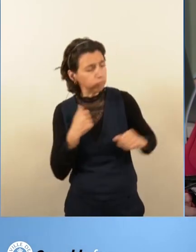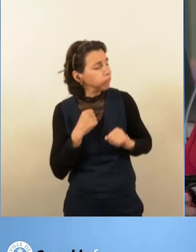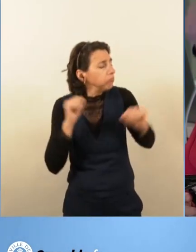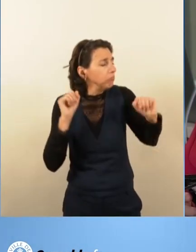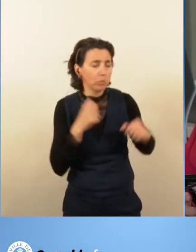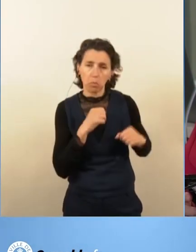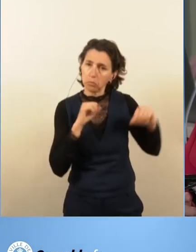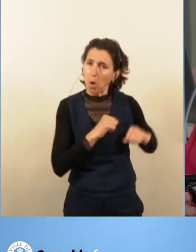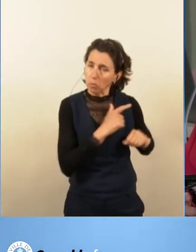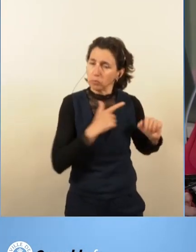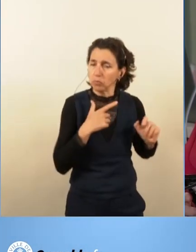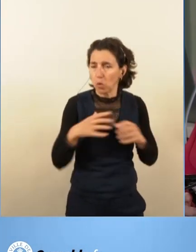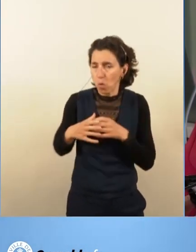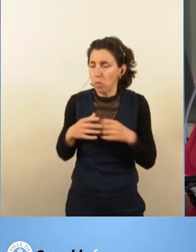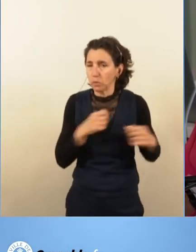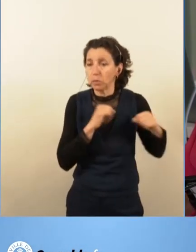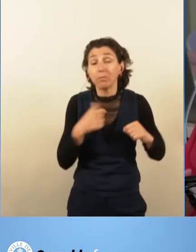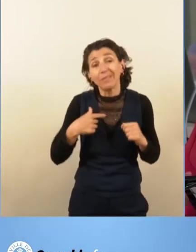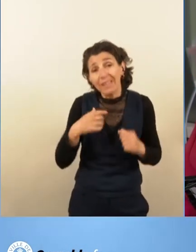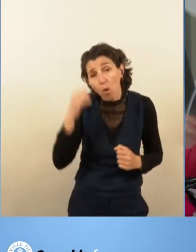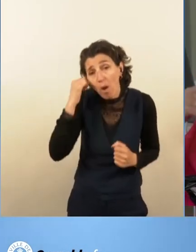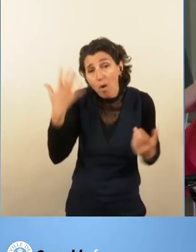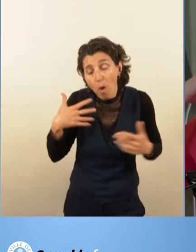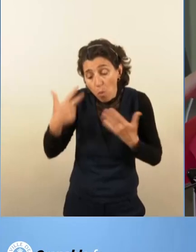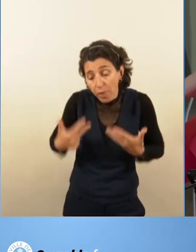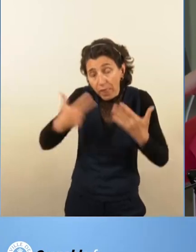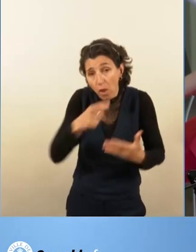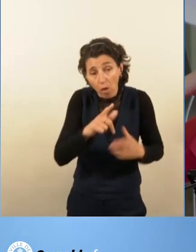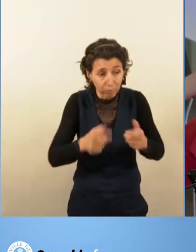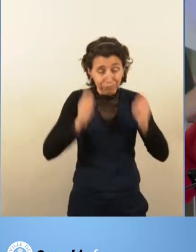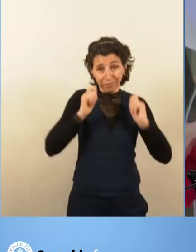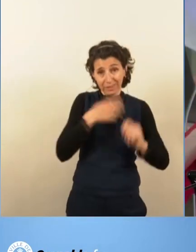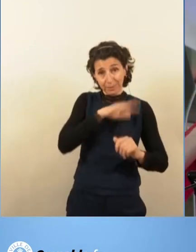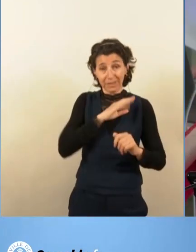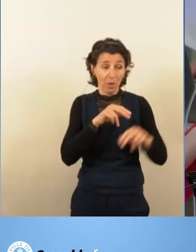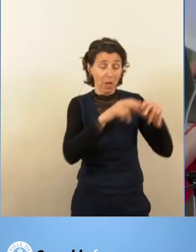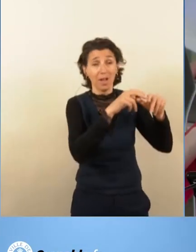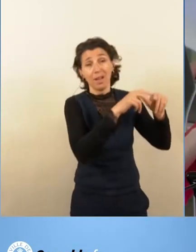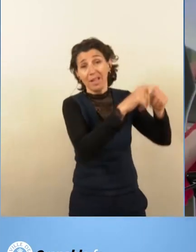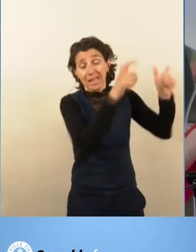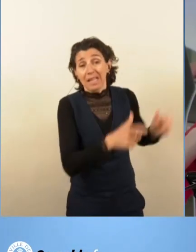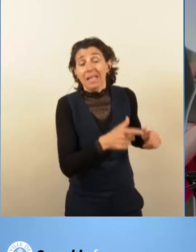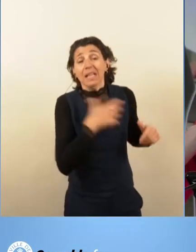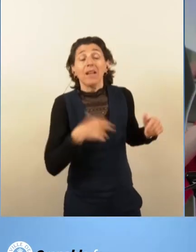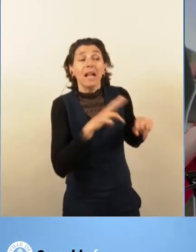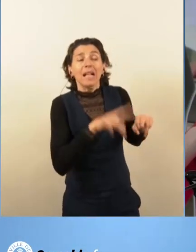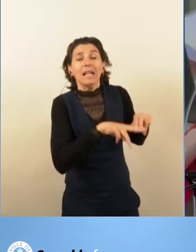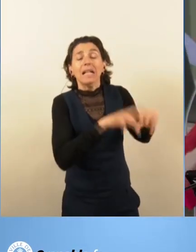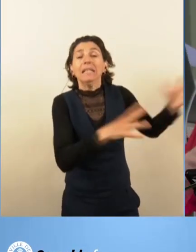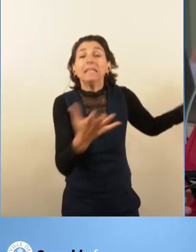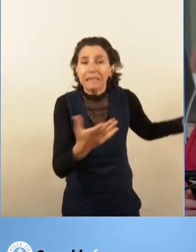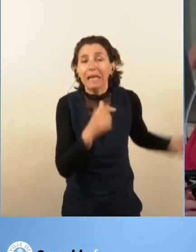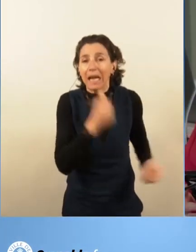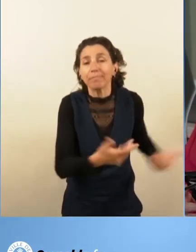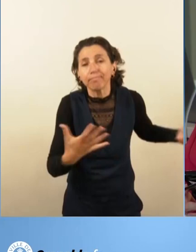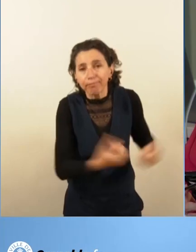8 ans que vous êtes responsabilité vous n'ayez pas entretenu suffisamment cet hôtel de ville alors j'entends sur les aspects de sécurité ERP et tant mieux reste